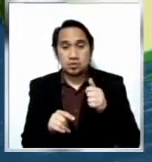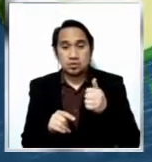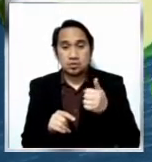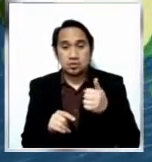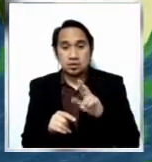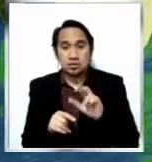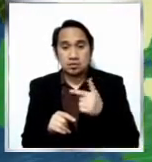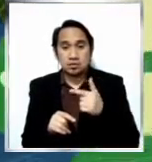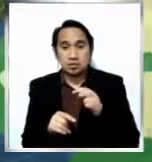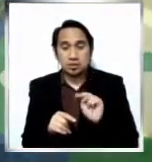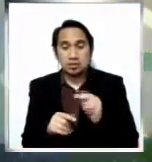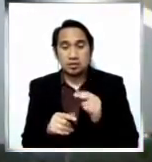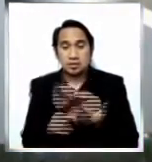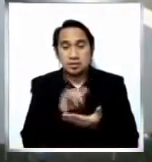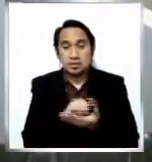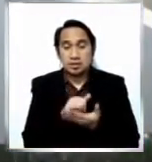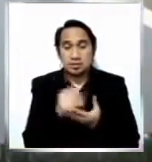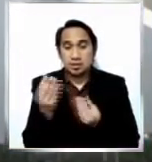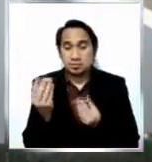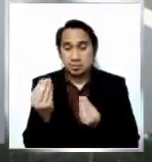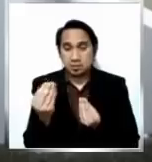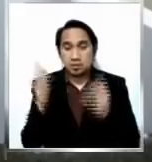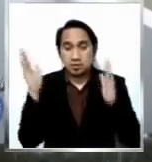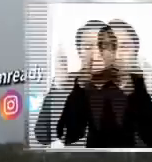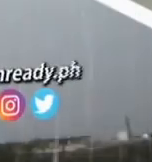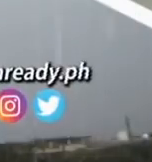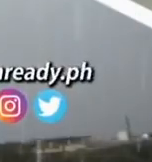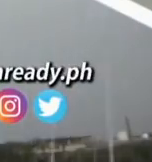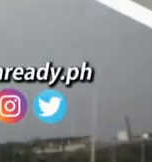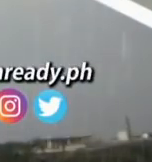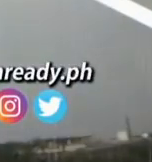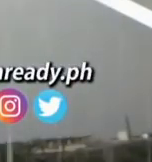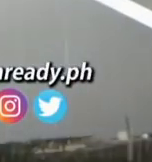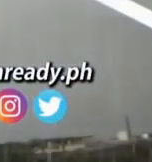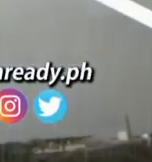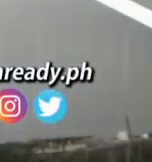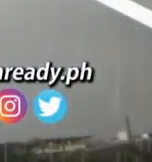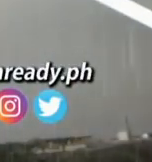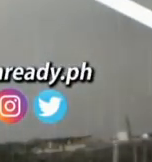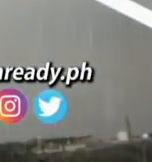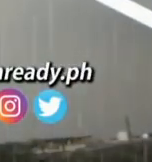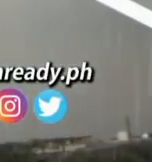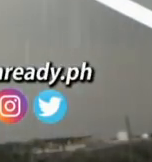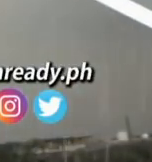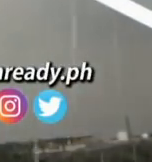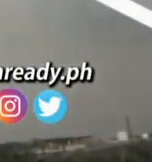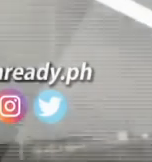At yan ang latest mula sa GMA Weather. Magplano para sigurado, I am ready. Serbisyong totoo ng GMA News.